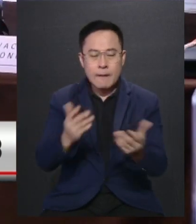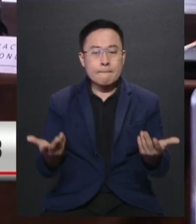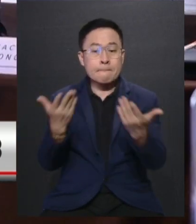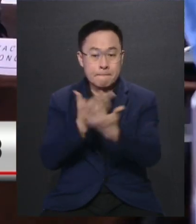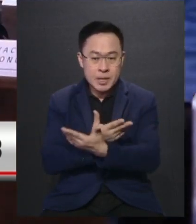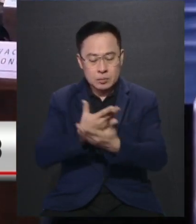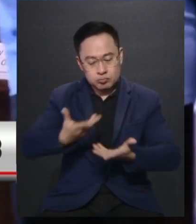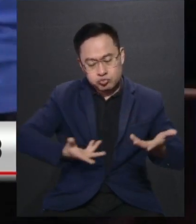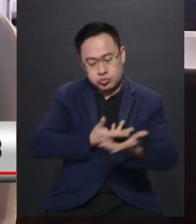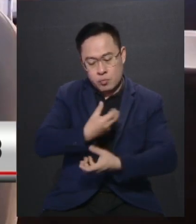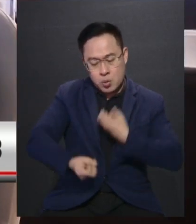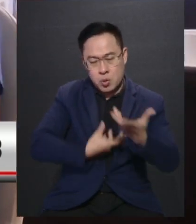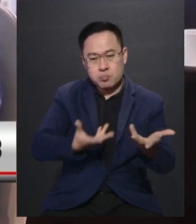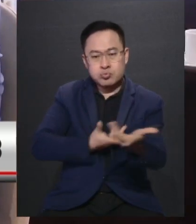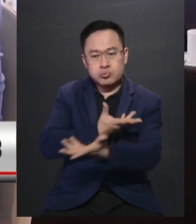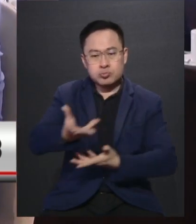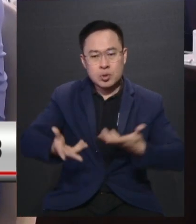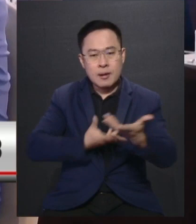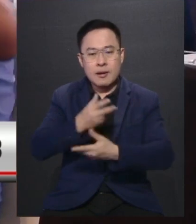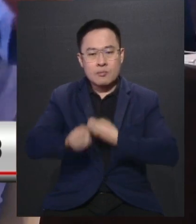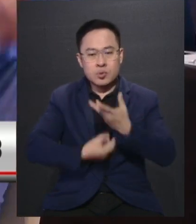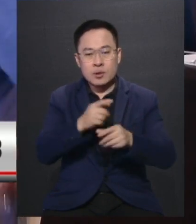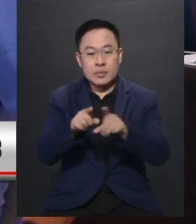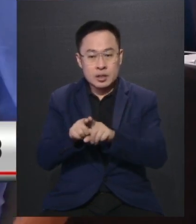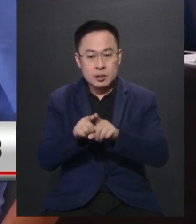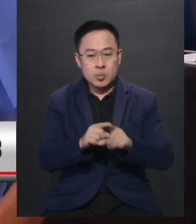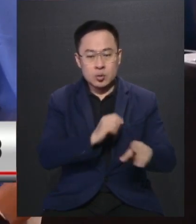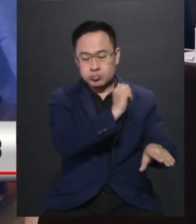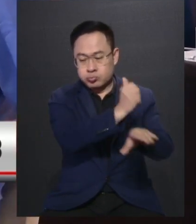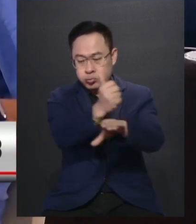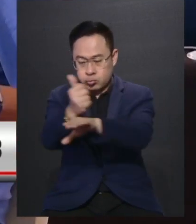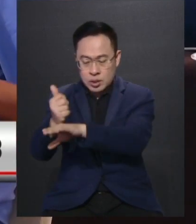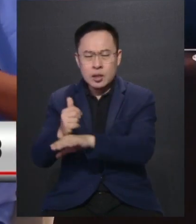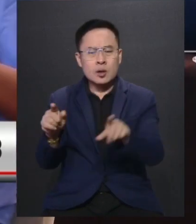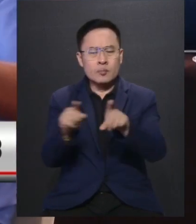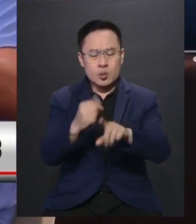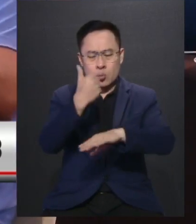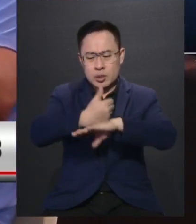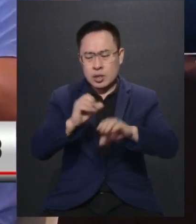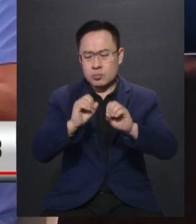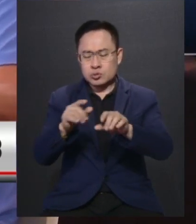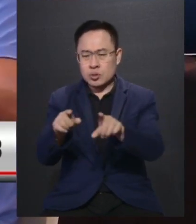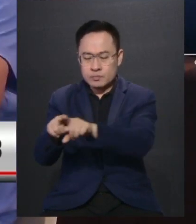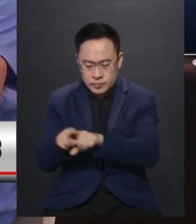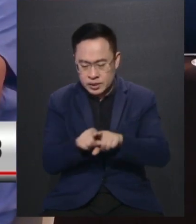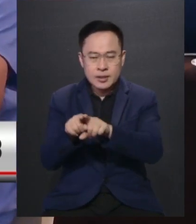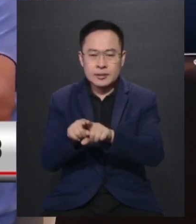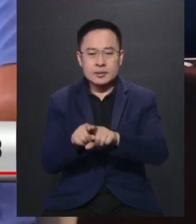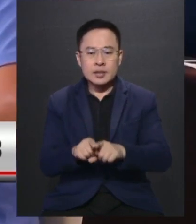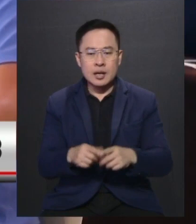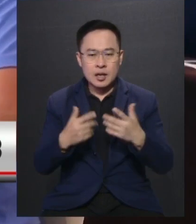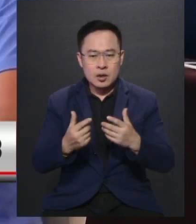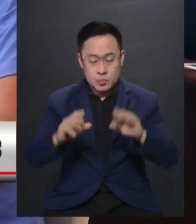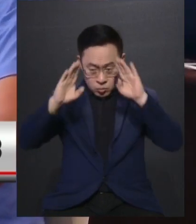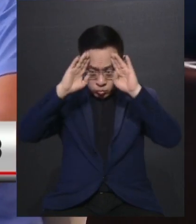เป็นการแลกเปลี่ยนกันเพราะว่าทุกคนเนี่ยก็ต่างเป็นโค้ชระดับสโมสรชั้นนำแล้วก็ทำงานกับทีมชาติมาแล้วมีประสบ